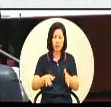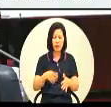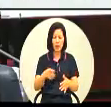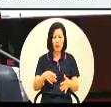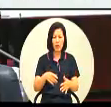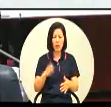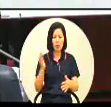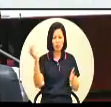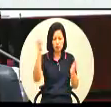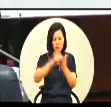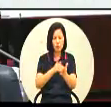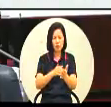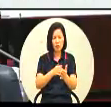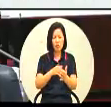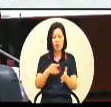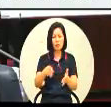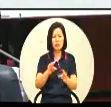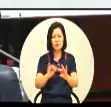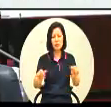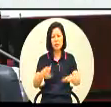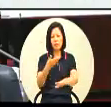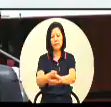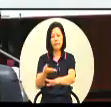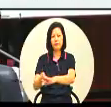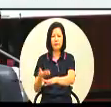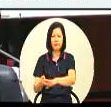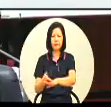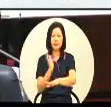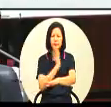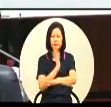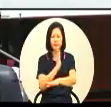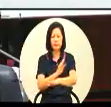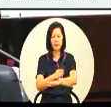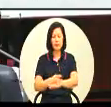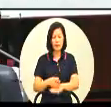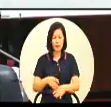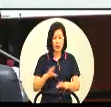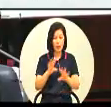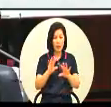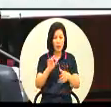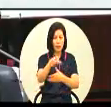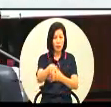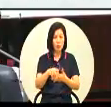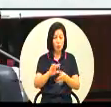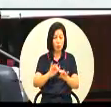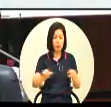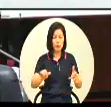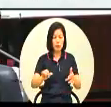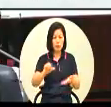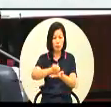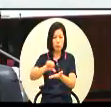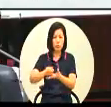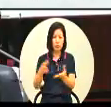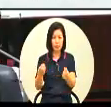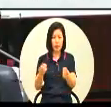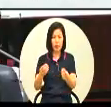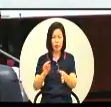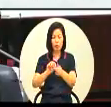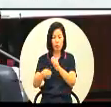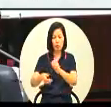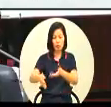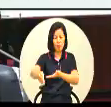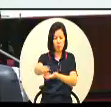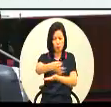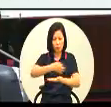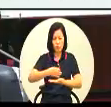边的，结果按市政府查到农地无农用，就是爱甲伊扣地价税。结果有土地，落地也空